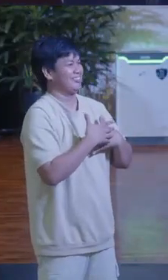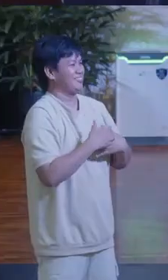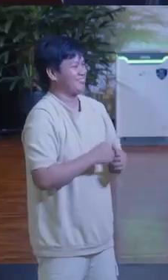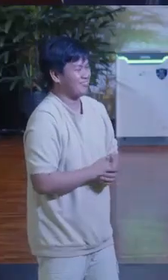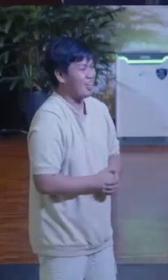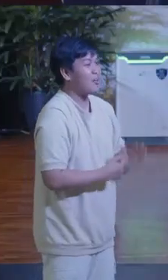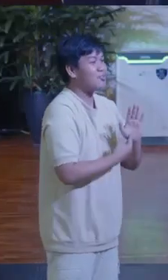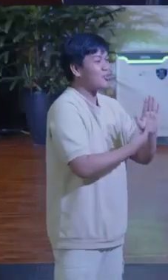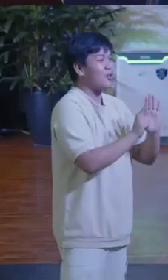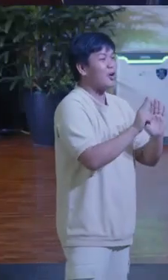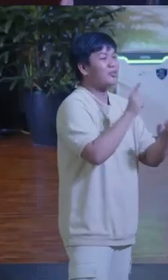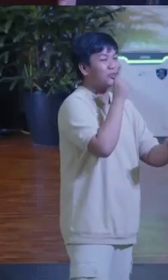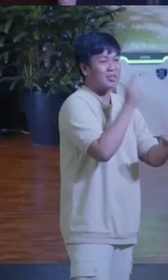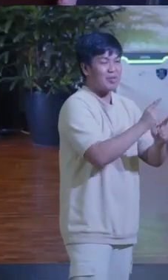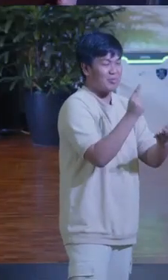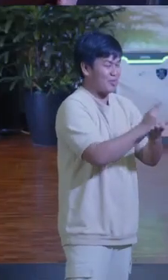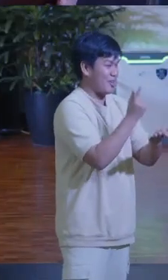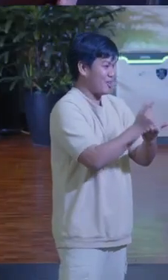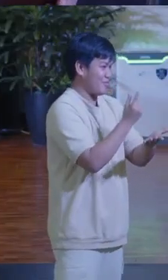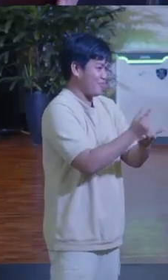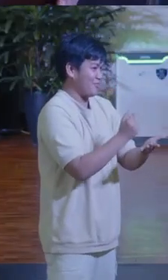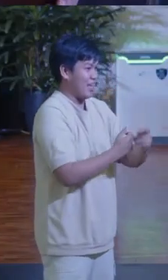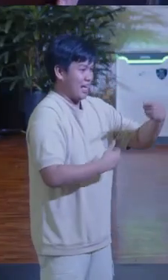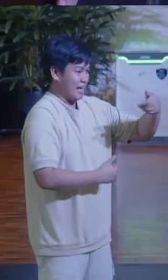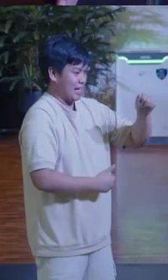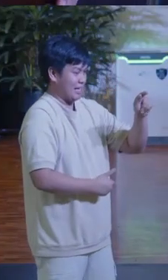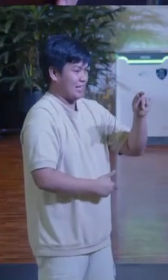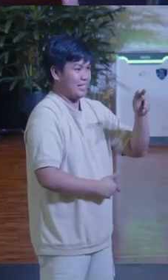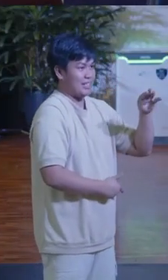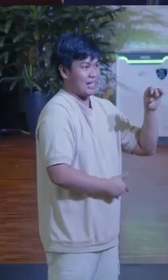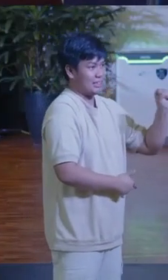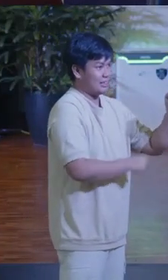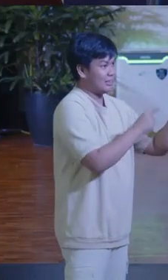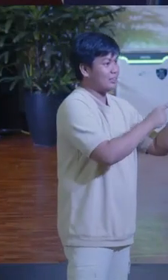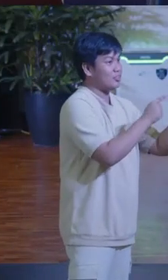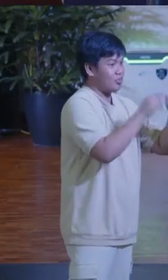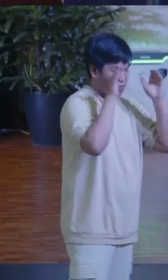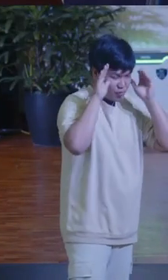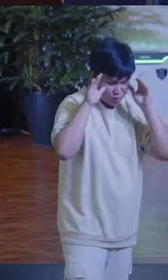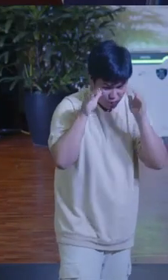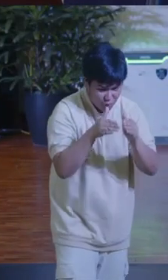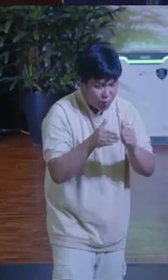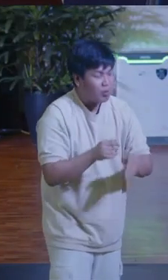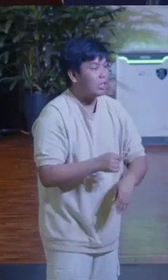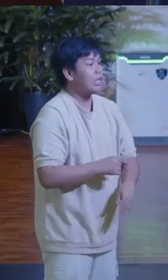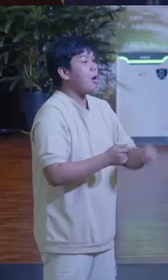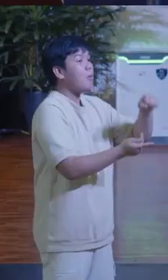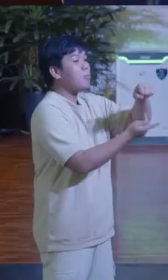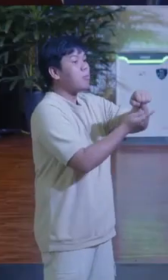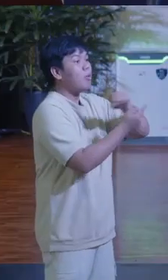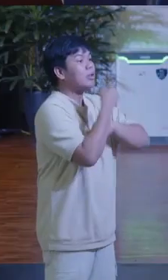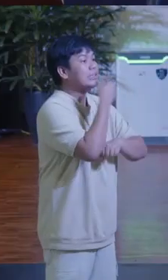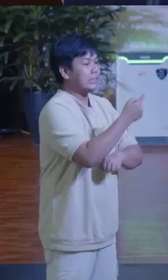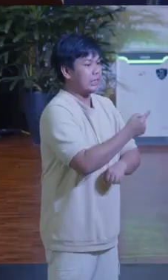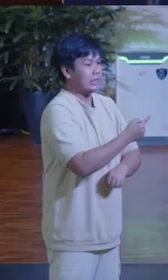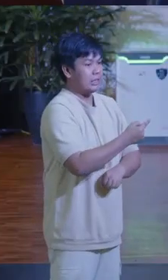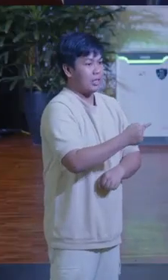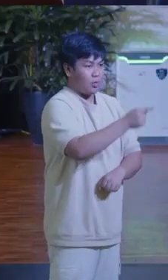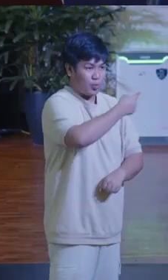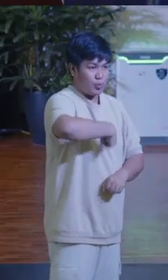po ang tema ng buong aklat ng Galatians. Ang sinasabi ni Pablo, tayo'y pinalaya na ng